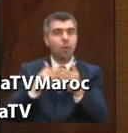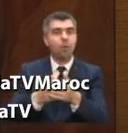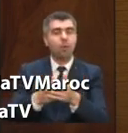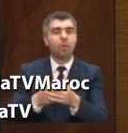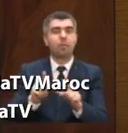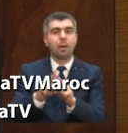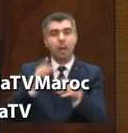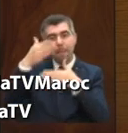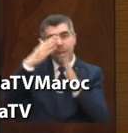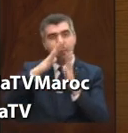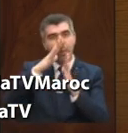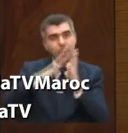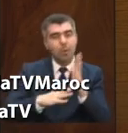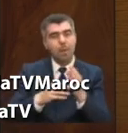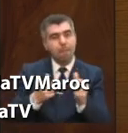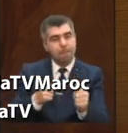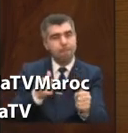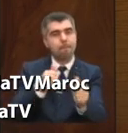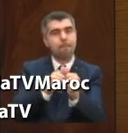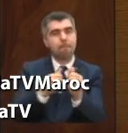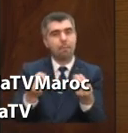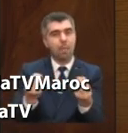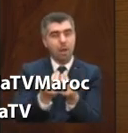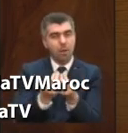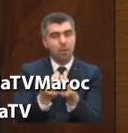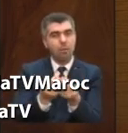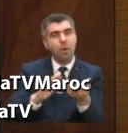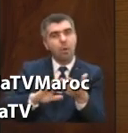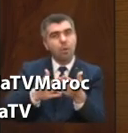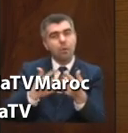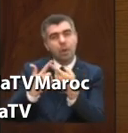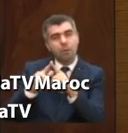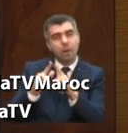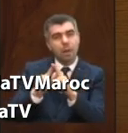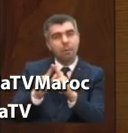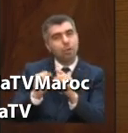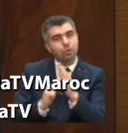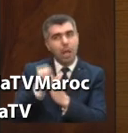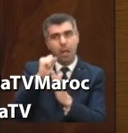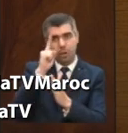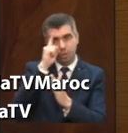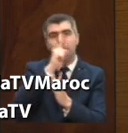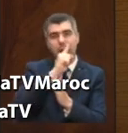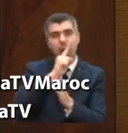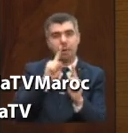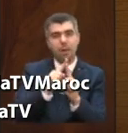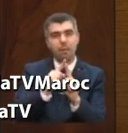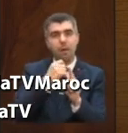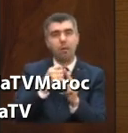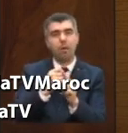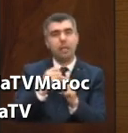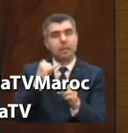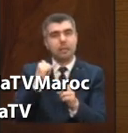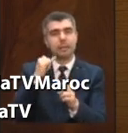التي تعيشها بلادنا إلى جانب باقي الجهود الوطنية الهادفة لكسب رهان تخطي هذه الأزمة بنجاح تحت